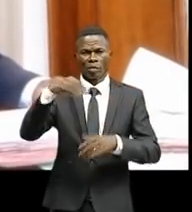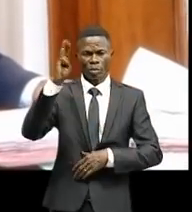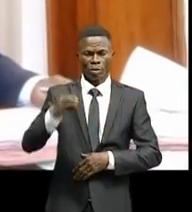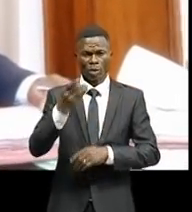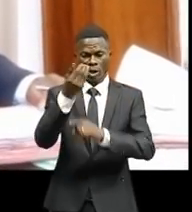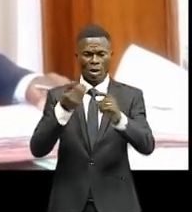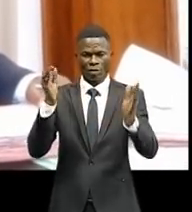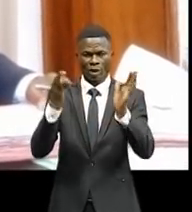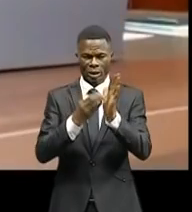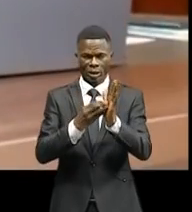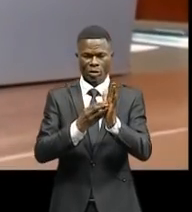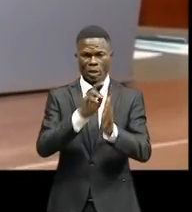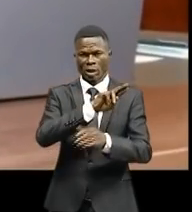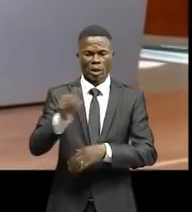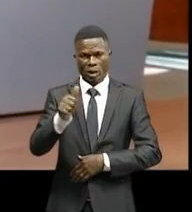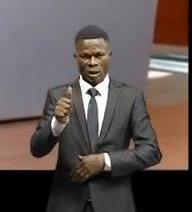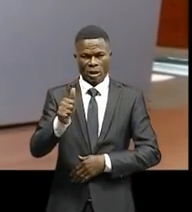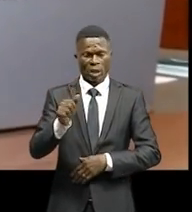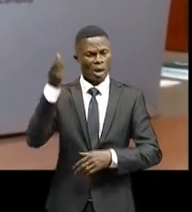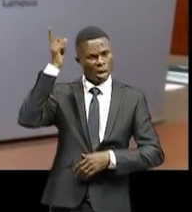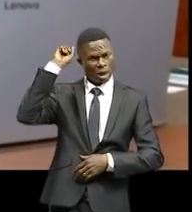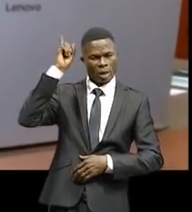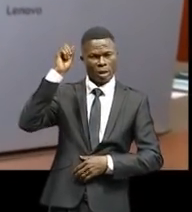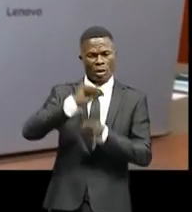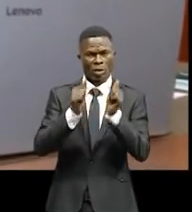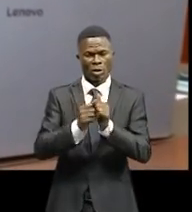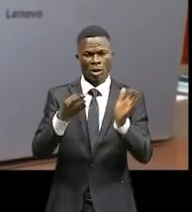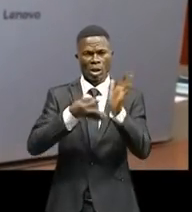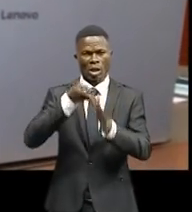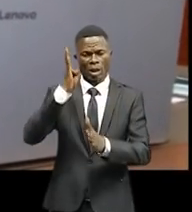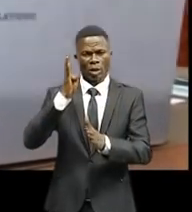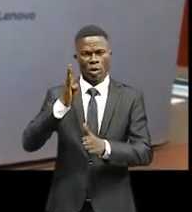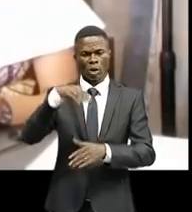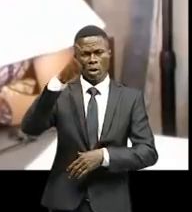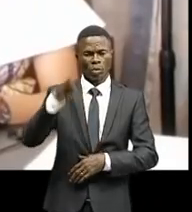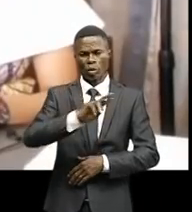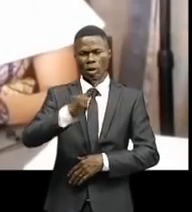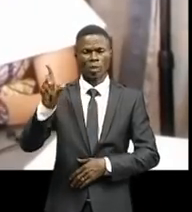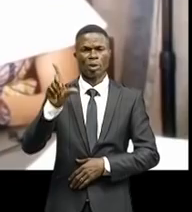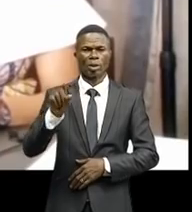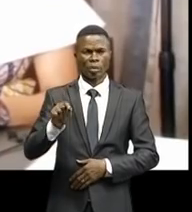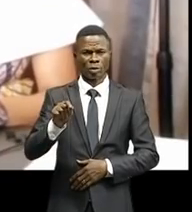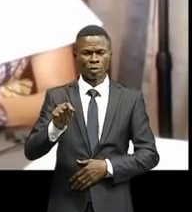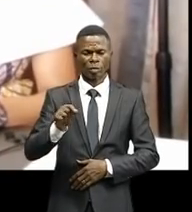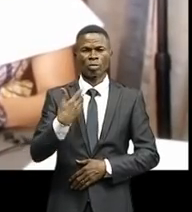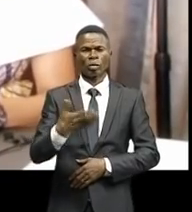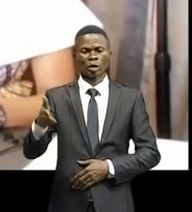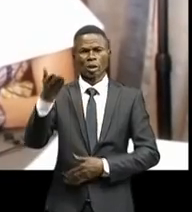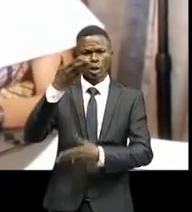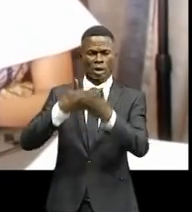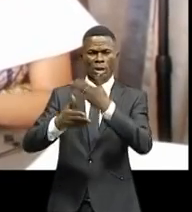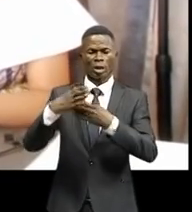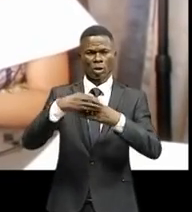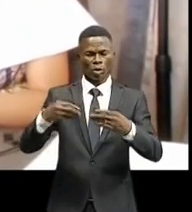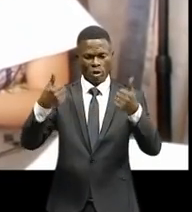septembre 2021, alors qu'elle s'est située autour de 14% en 2020. Le marché d'échange est